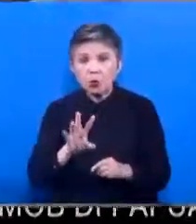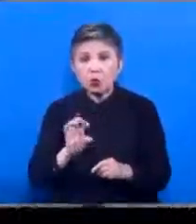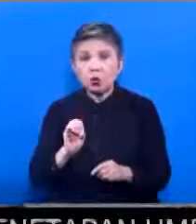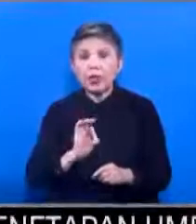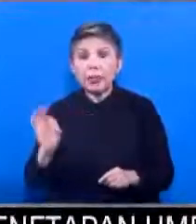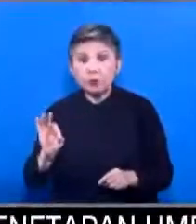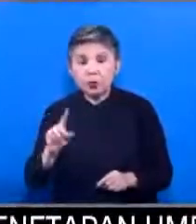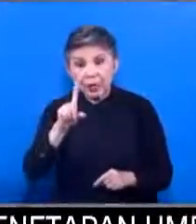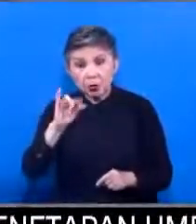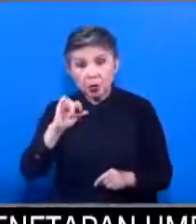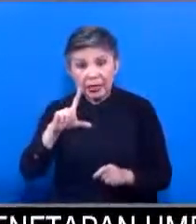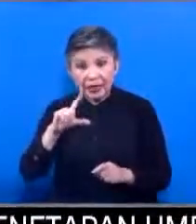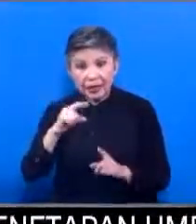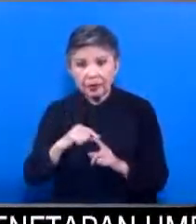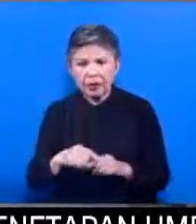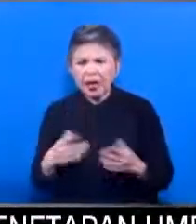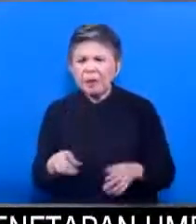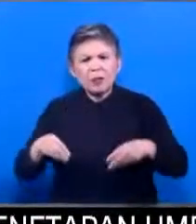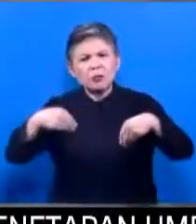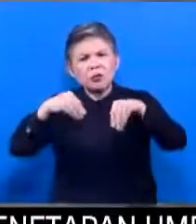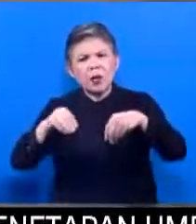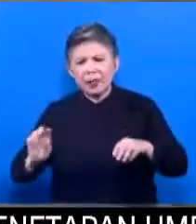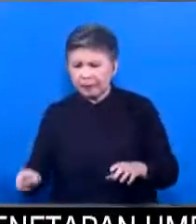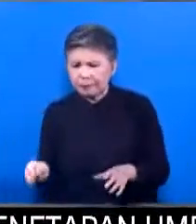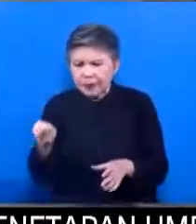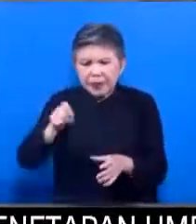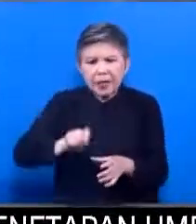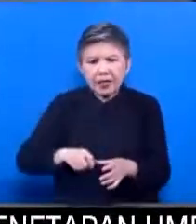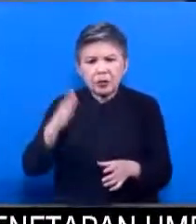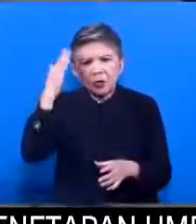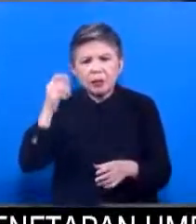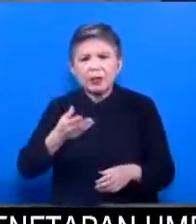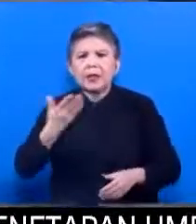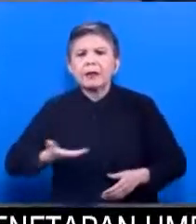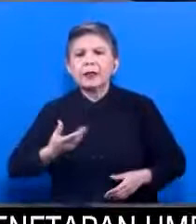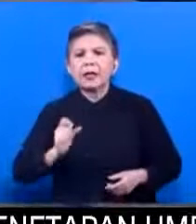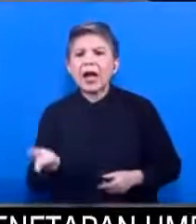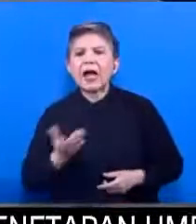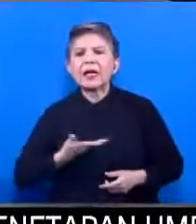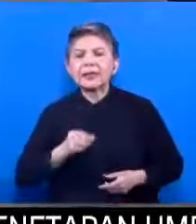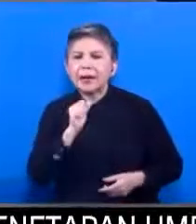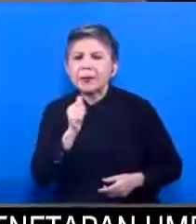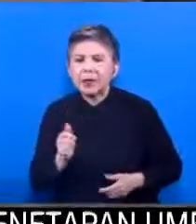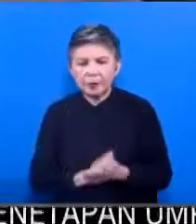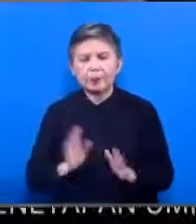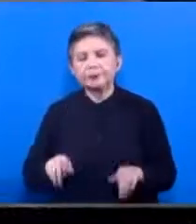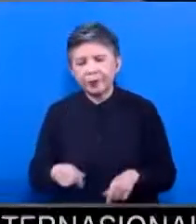Rp20.000. Nah, Mas, ini memang seperti apa sih penjualan minyak curah dan memang siapa saja nih konsumennya? Untuk saat ini